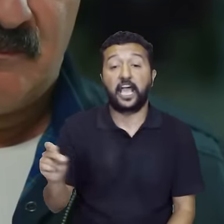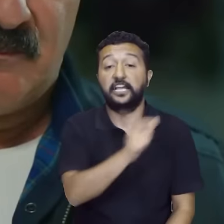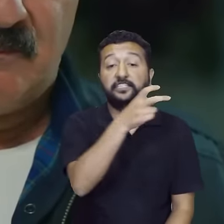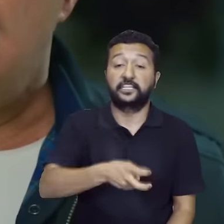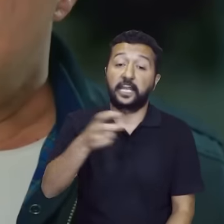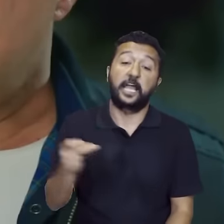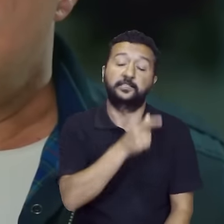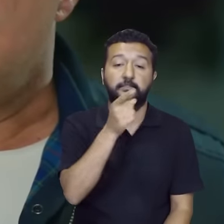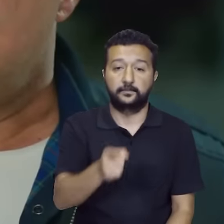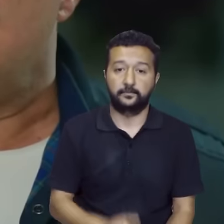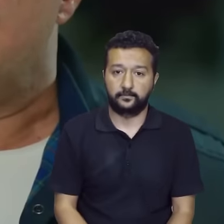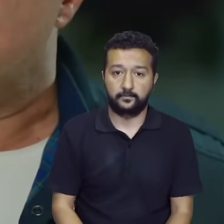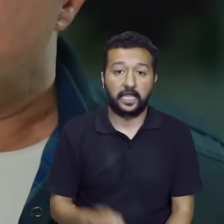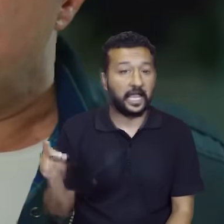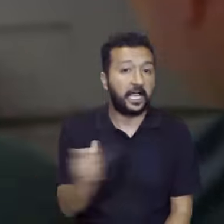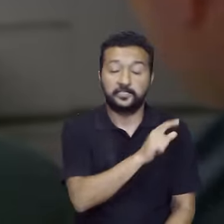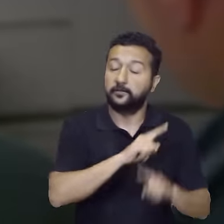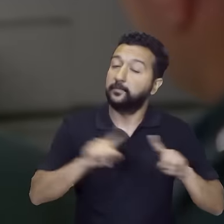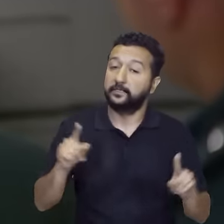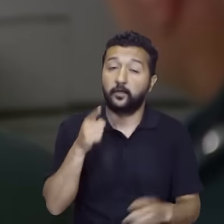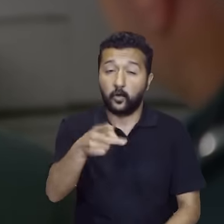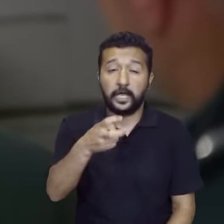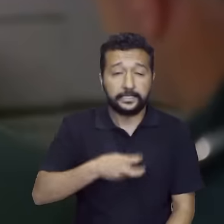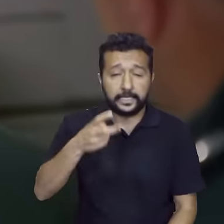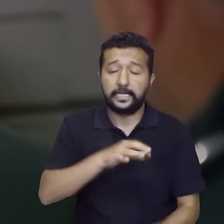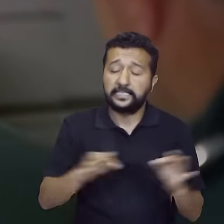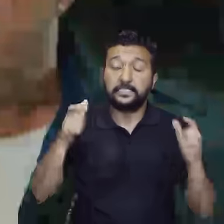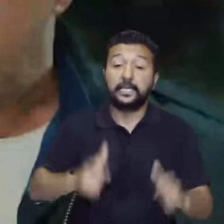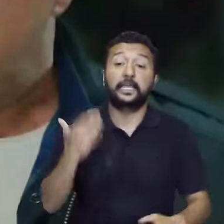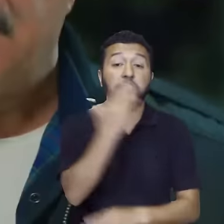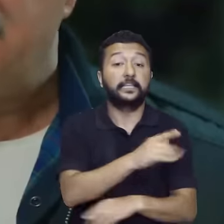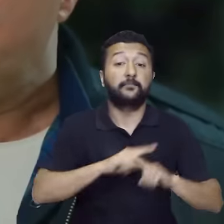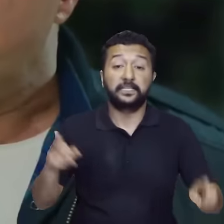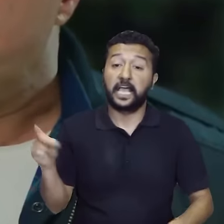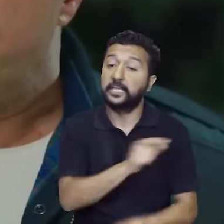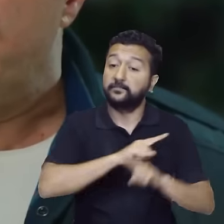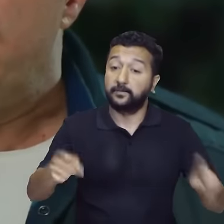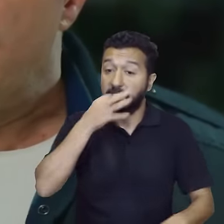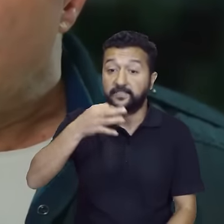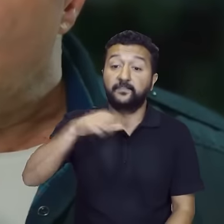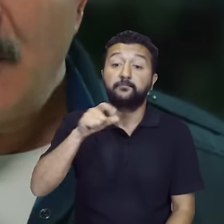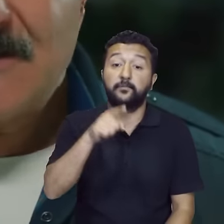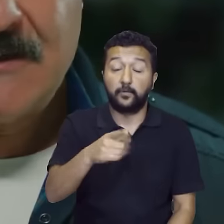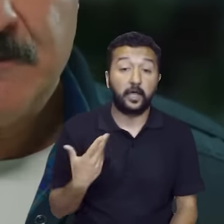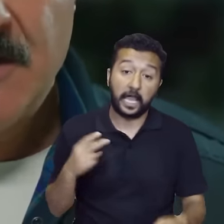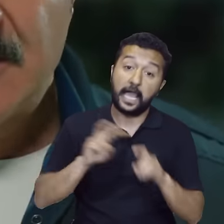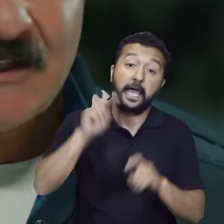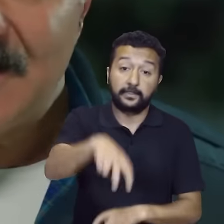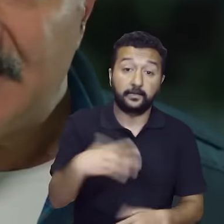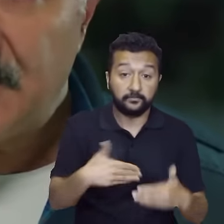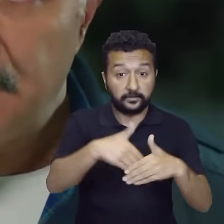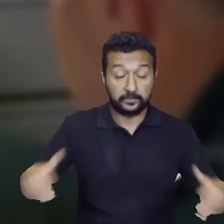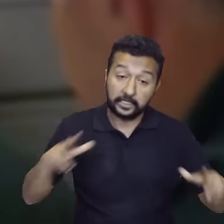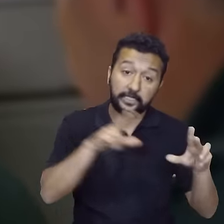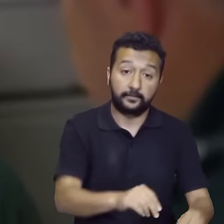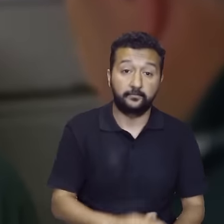çoktan kaçtı. Kaçamaz. O tren hiçbir yere gitmez. Kaçırtmam ben o treni. Önüne atlarım.